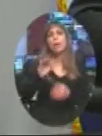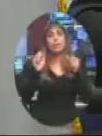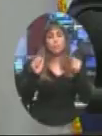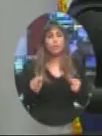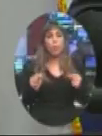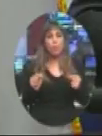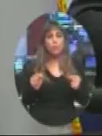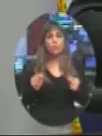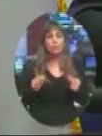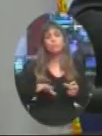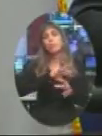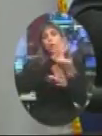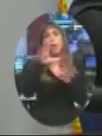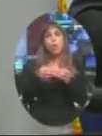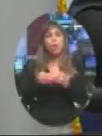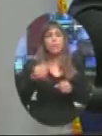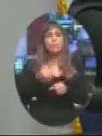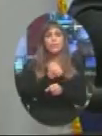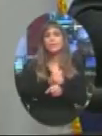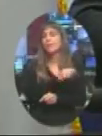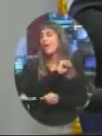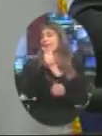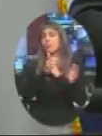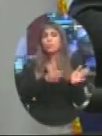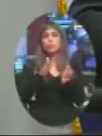הדברים נעשו באמת בצורה הכי מסודרת,